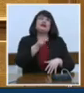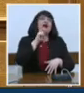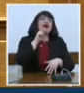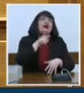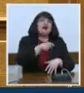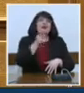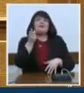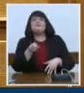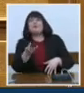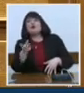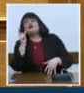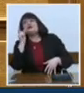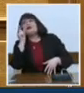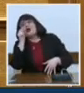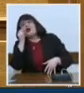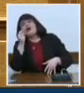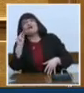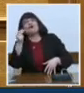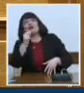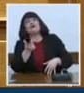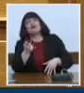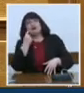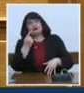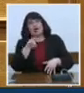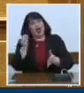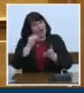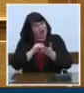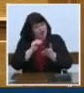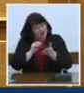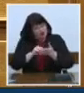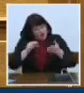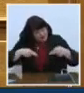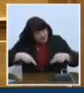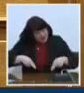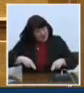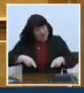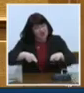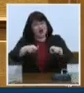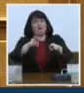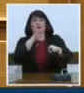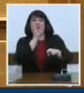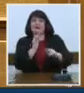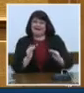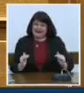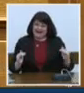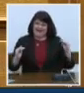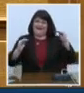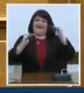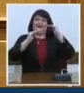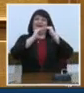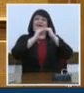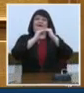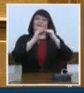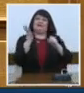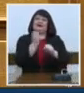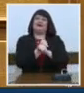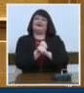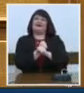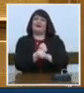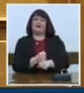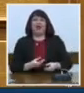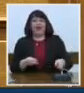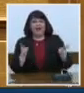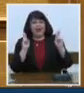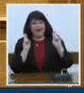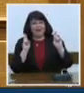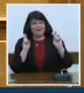έχουμε ακόμα δρόμο για να φτάσουμε στην πραγματική ισονομία. Και ότι είναι επιτέλους θετικό